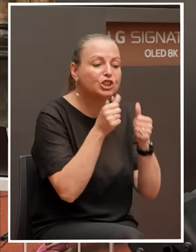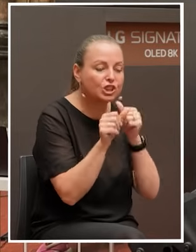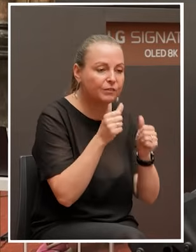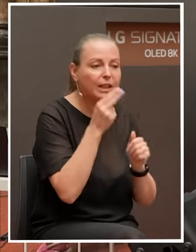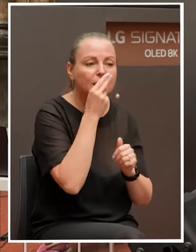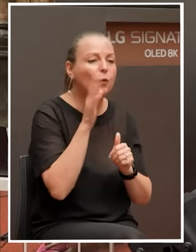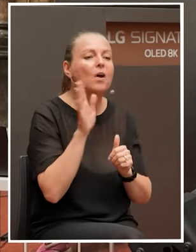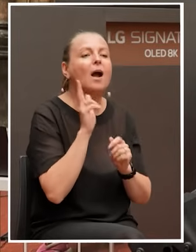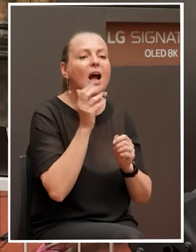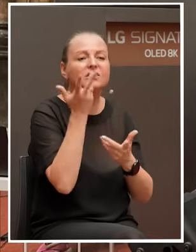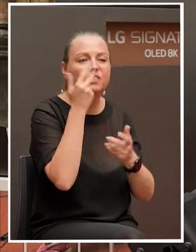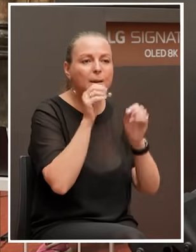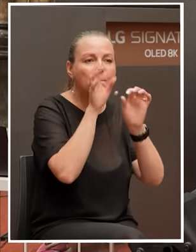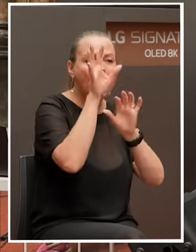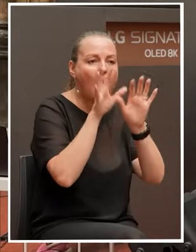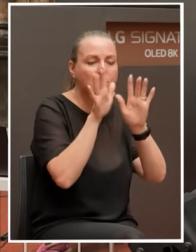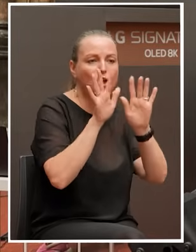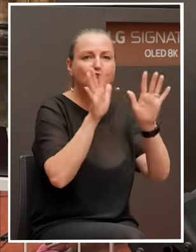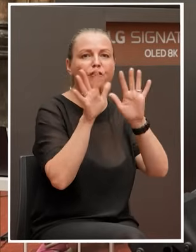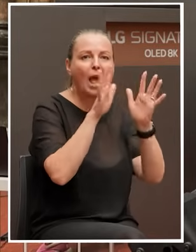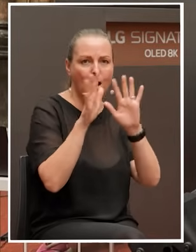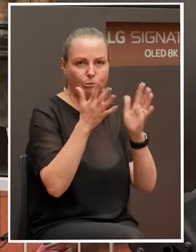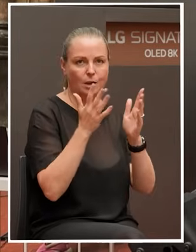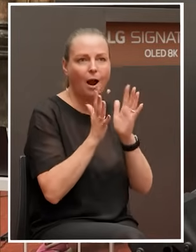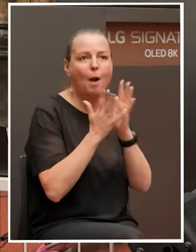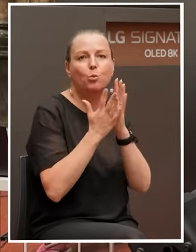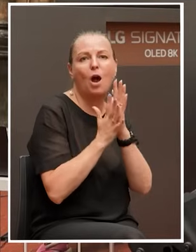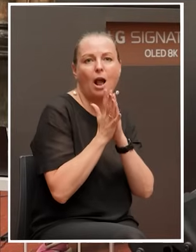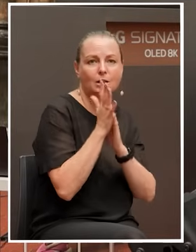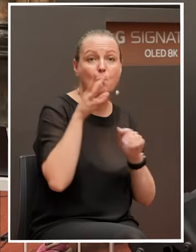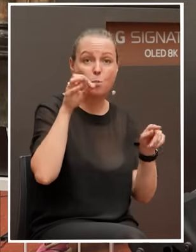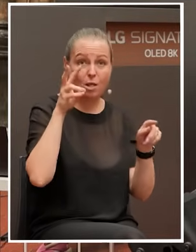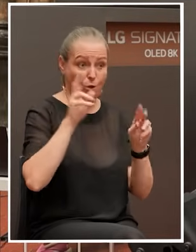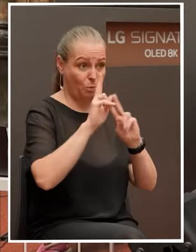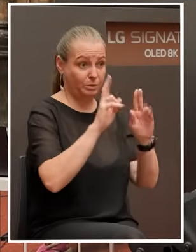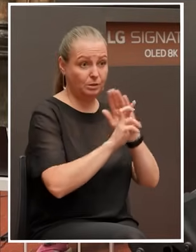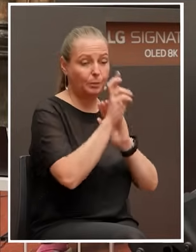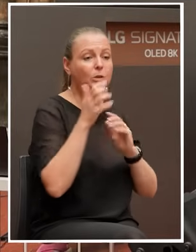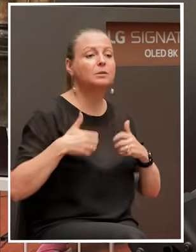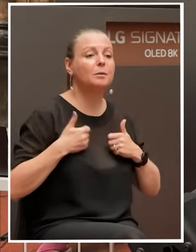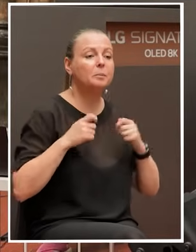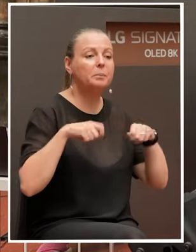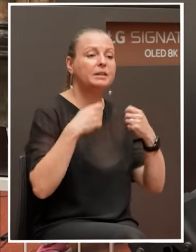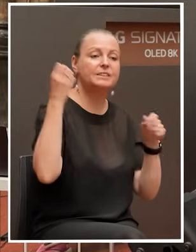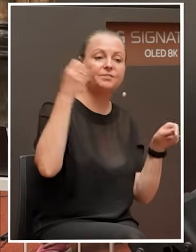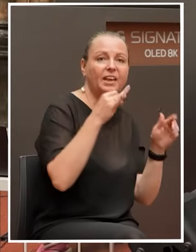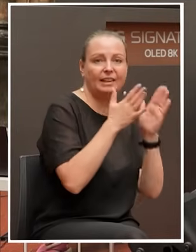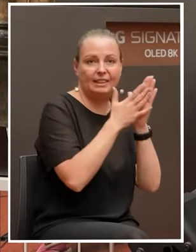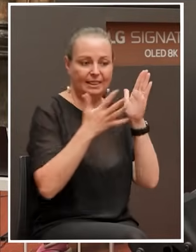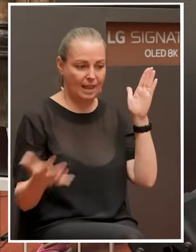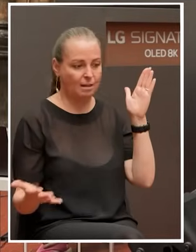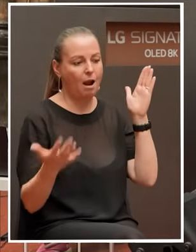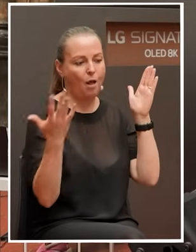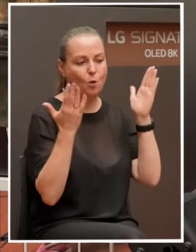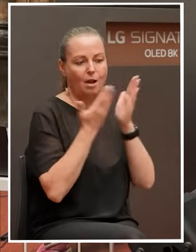видел того, как цветные пятна шевелятся, растут бесконечно. И Моне, писавший собор, стремился передать свет и тень, лежавшую на